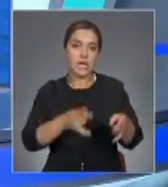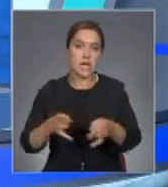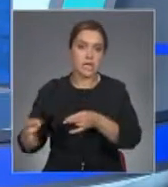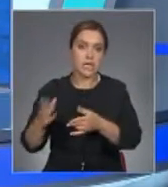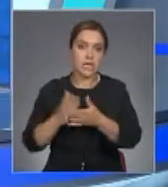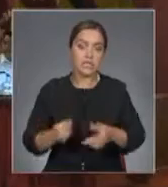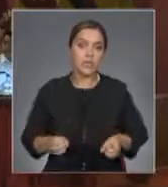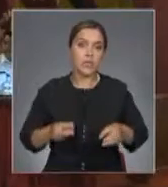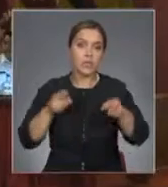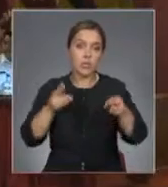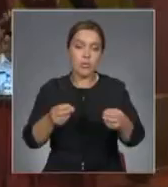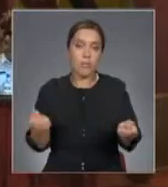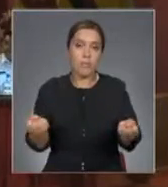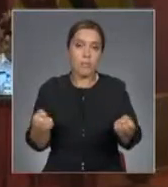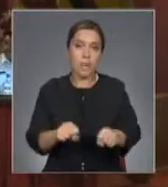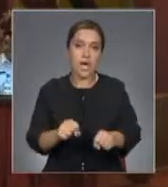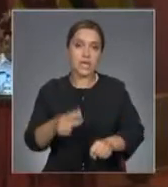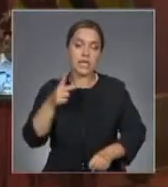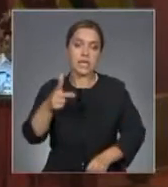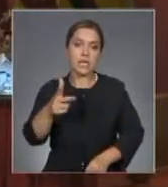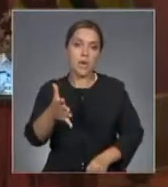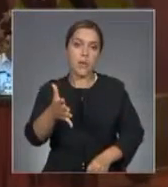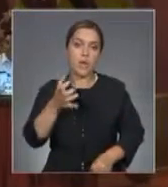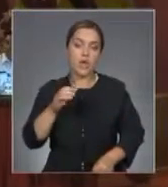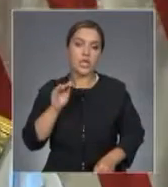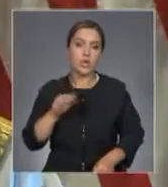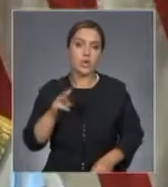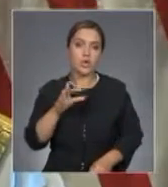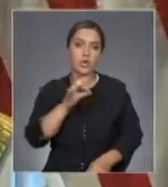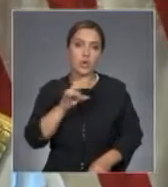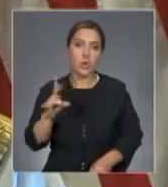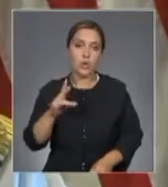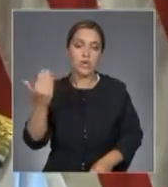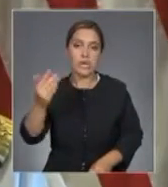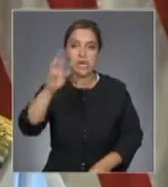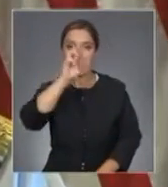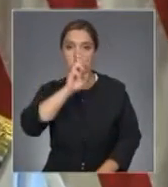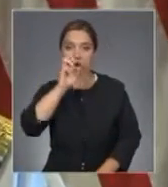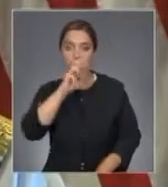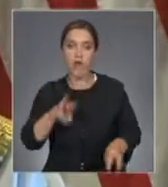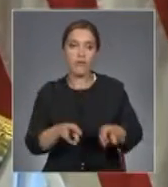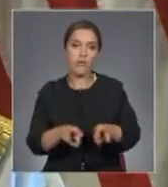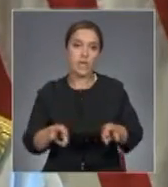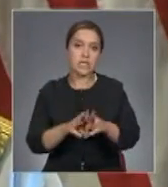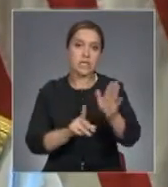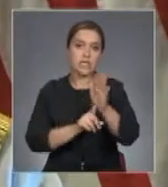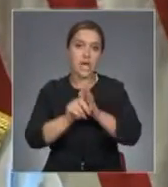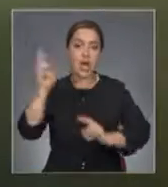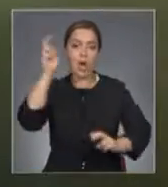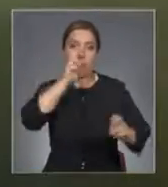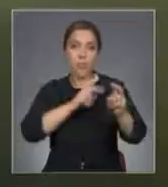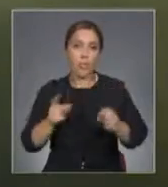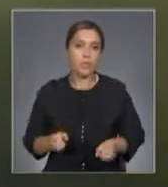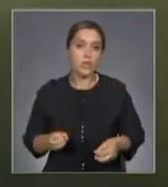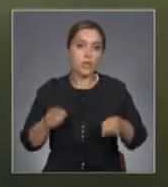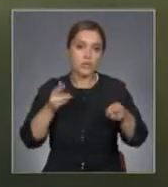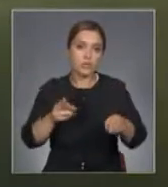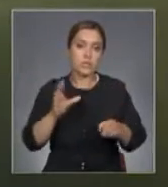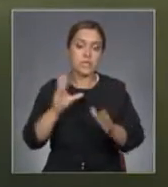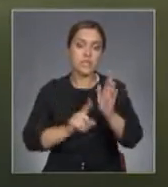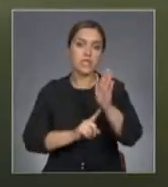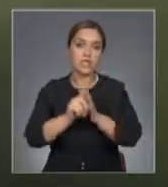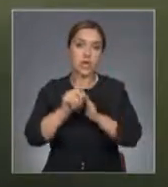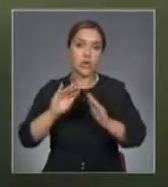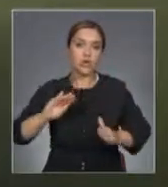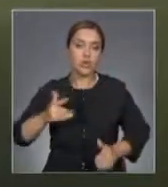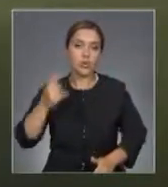ранения. Кроме того, преступники похитили около 3500 тонн, перевозимые танкером нефти. Власти начали поиск злоумышленников. Отмечу,